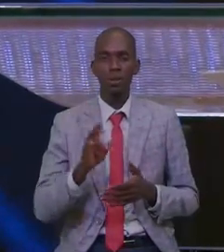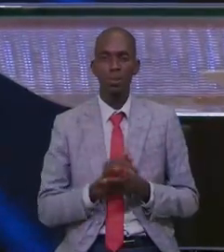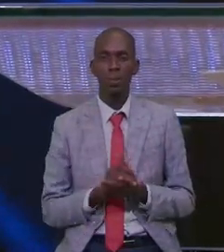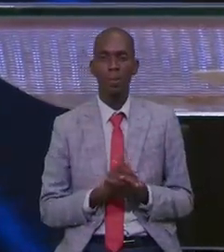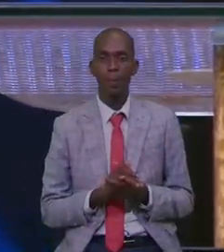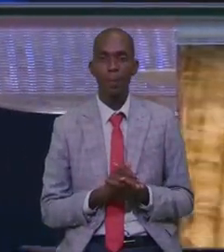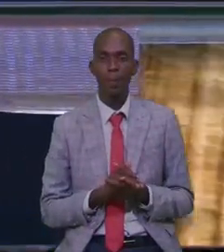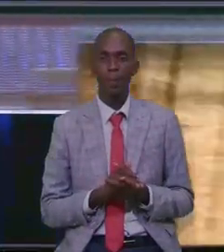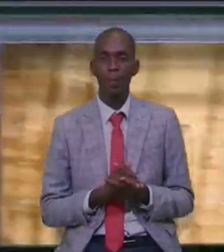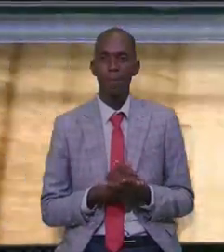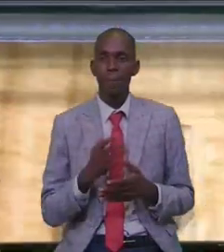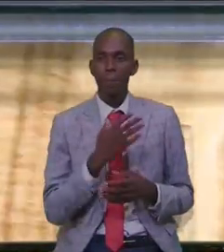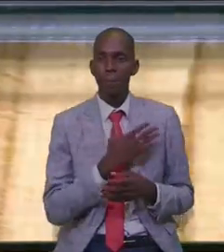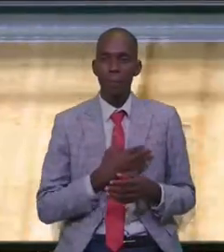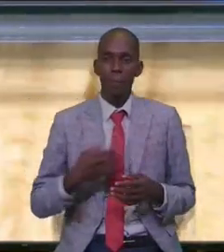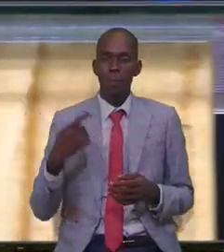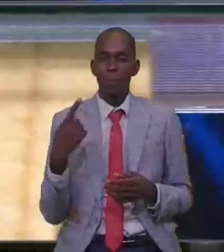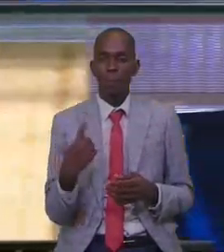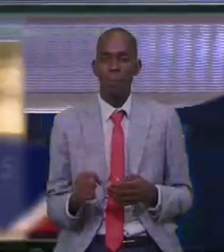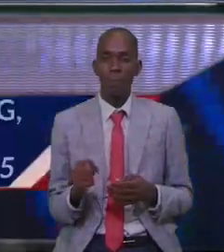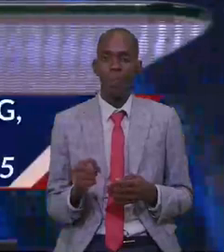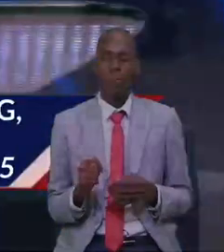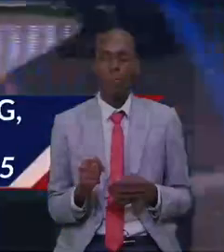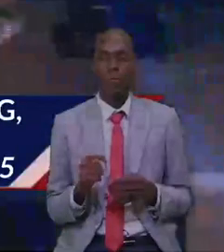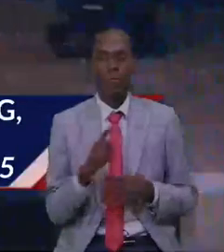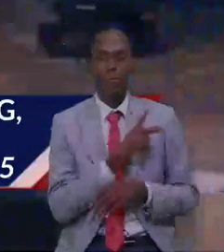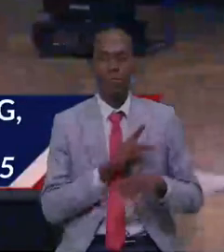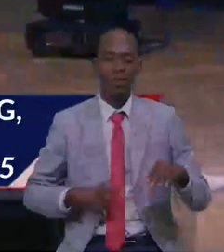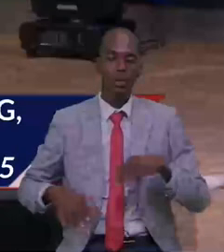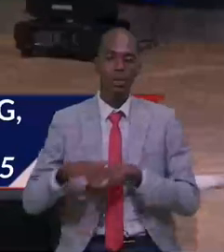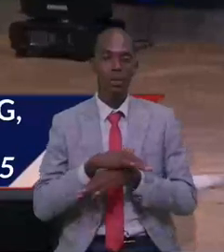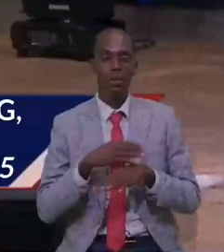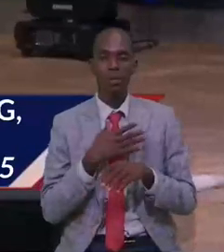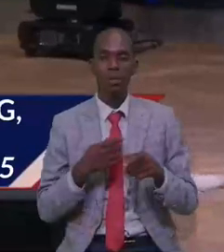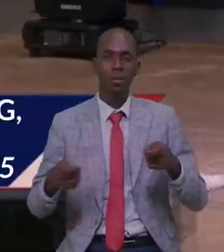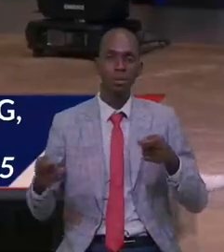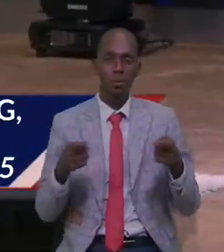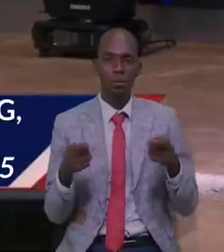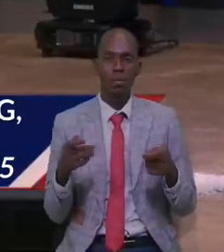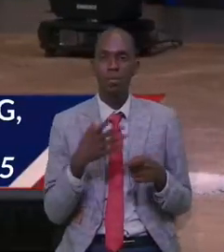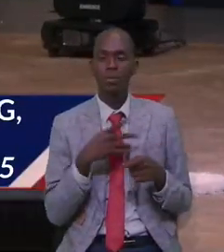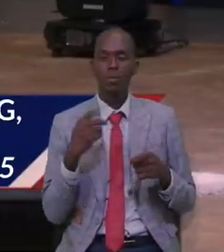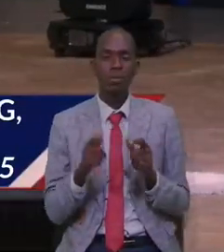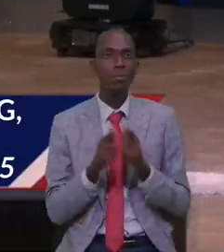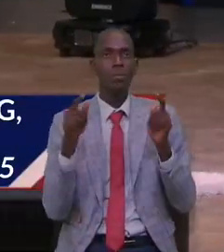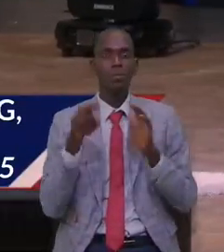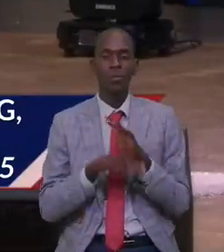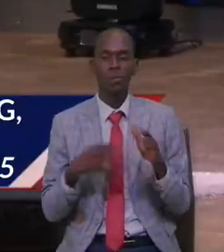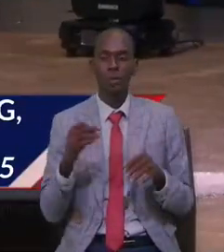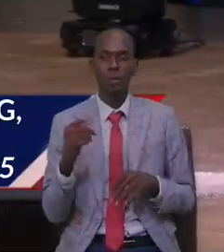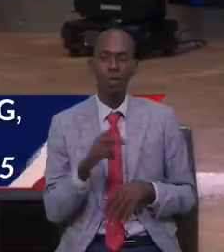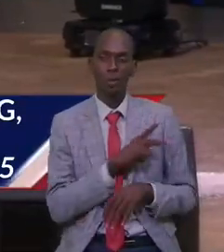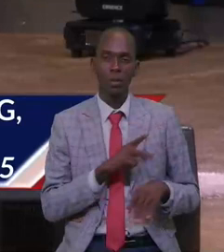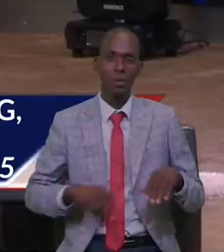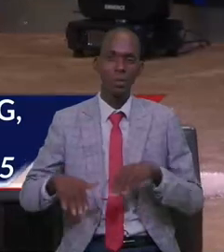27, le règne, la domination et la grandeur de tous les royaumes qui